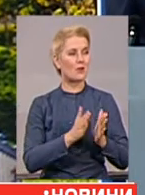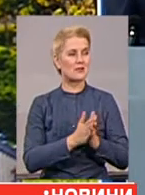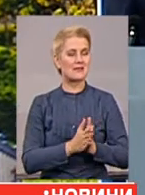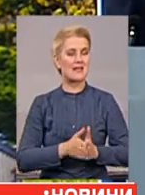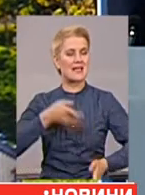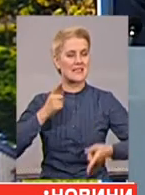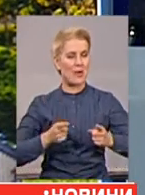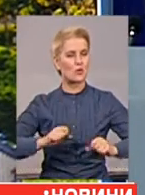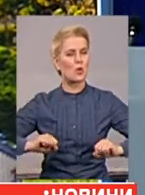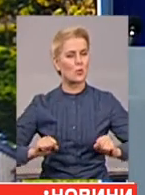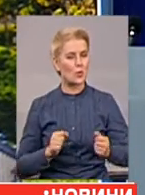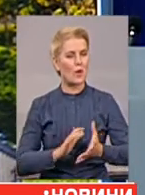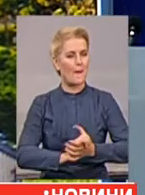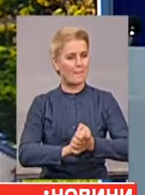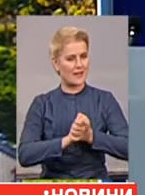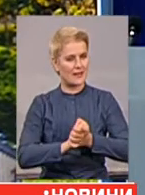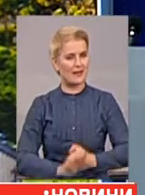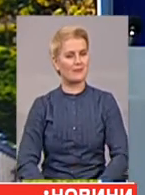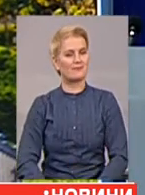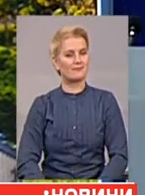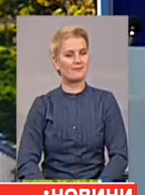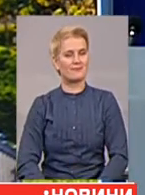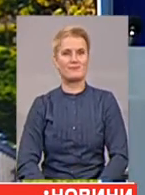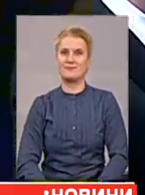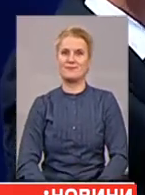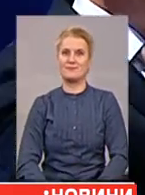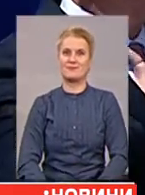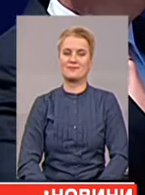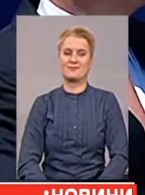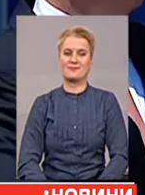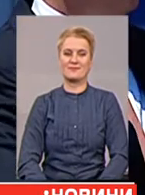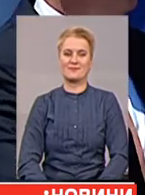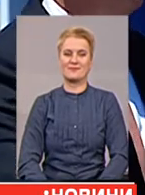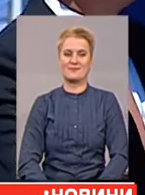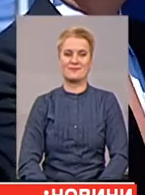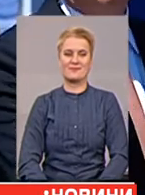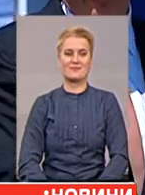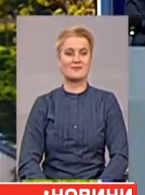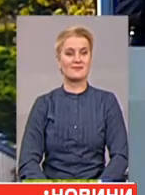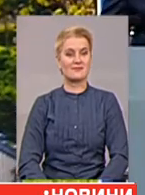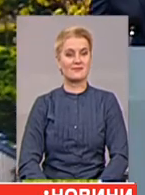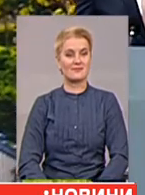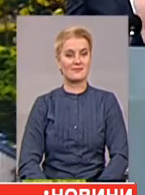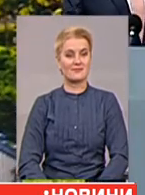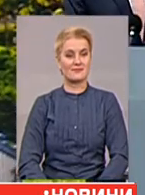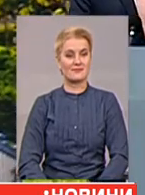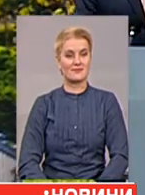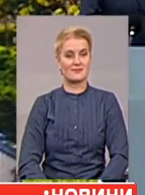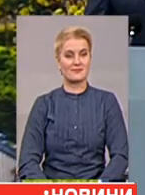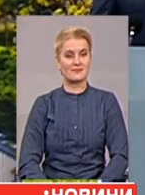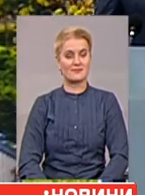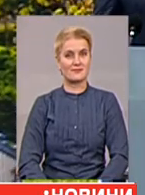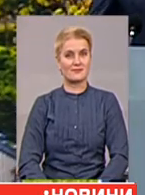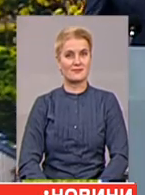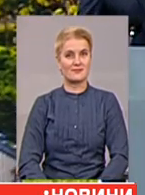і партнера. Дуже дякую тобі, пане Андрію. Хочемо подякувати своєму приятелю, президентові Словенської Республіки Андрію